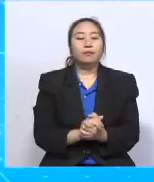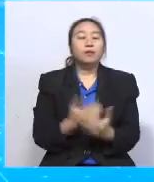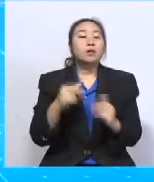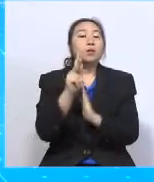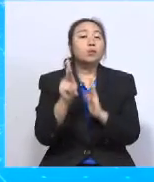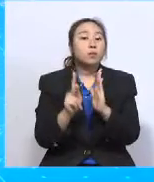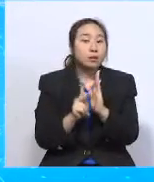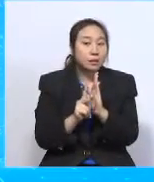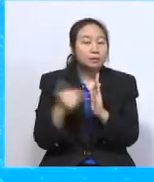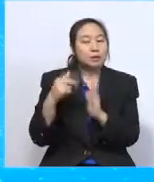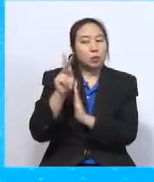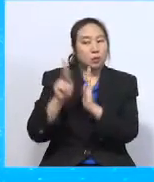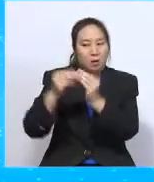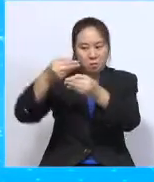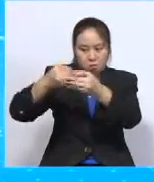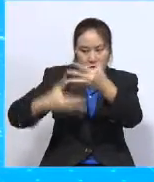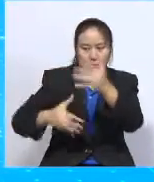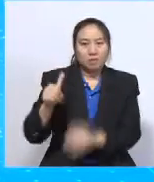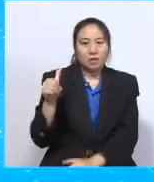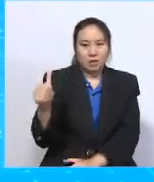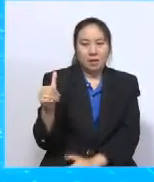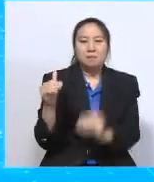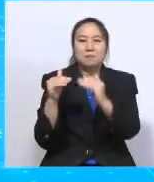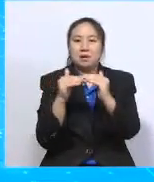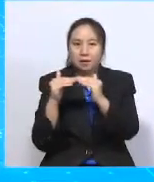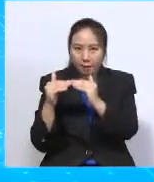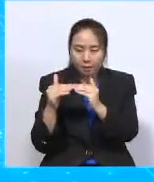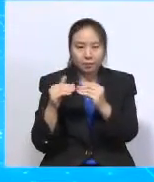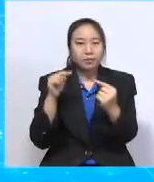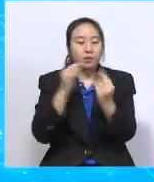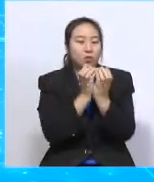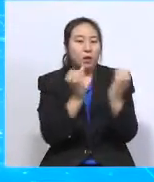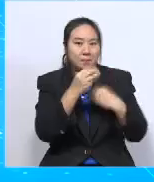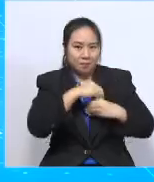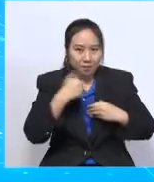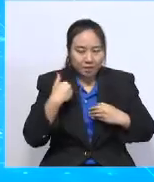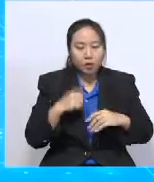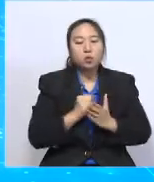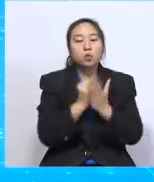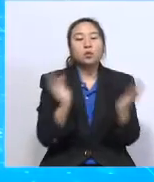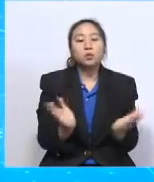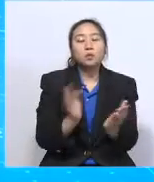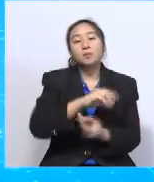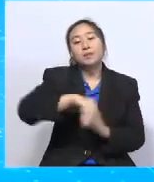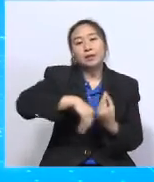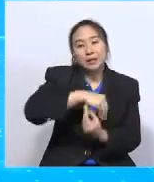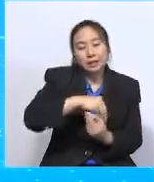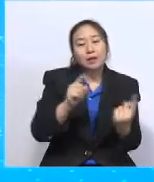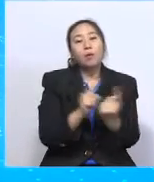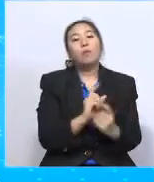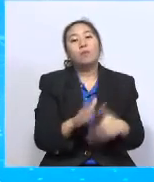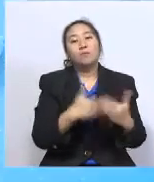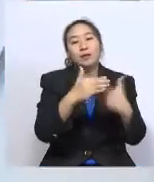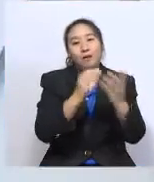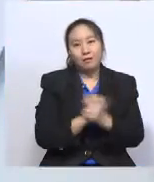คือมีกฎหมายที่ดีเป็นธรรมแล้วก็สอดคล้องกับหลักนิติธรรมแล้วก็เป็นเครื่องมือในการส่งเสริมพัฒนาเศรษฐกิจและสังคมขณะ